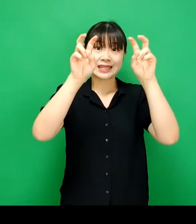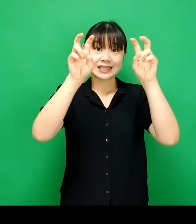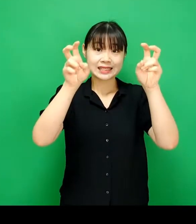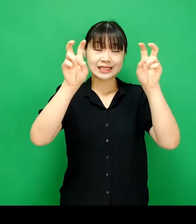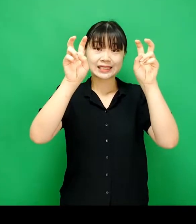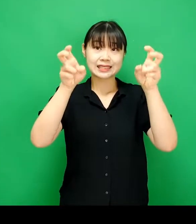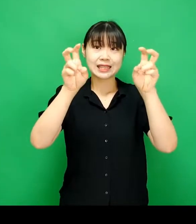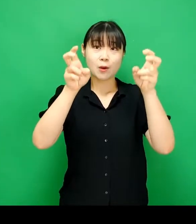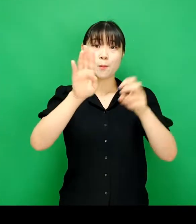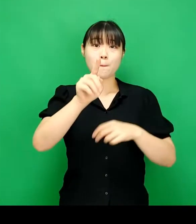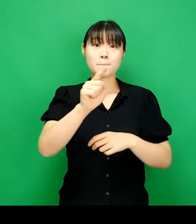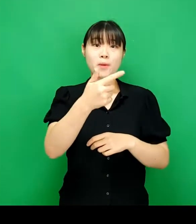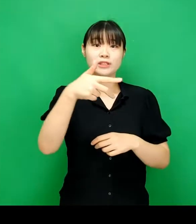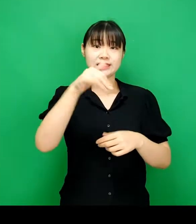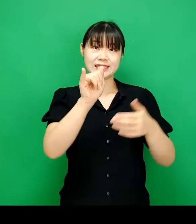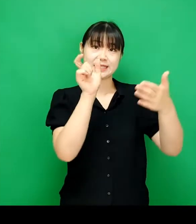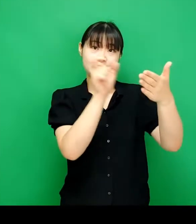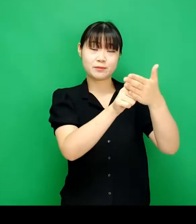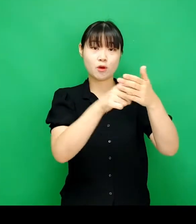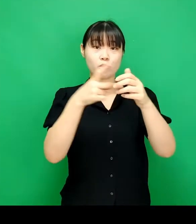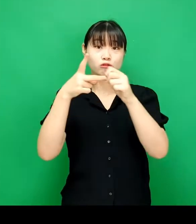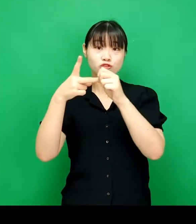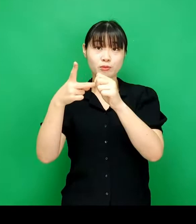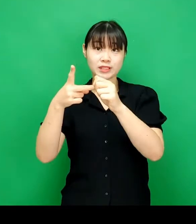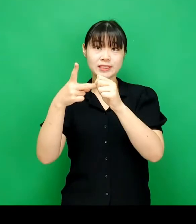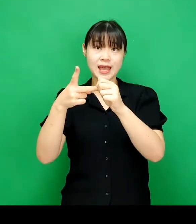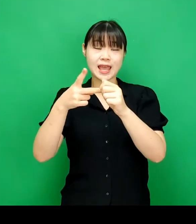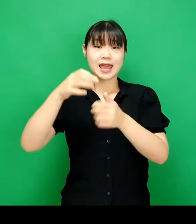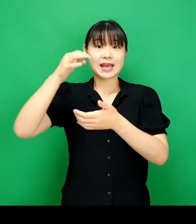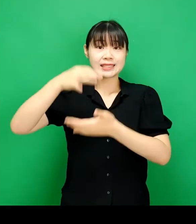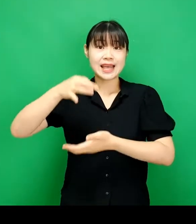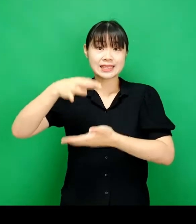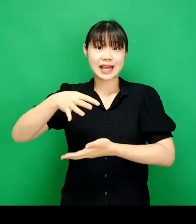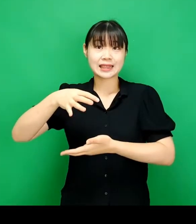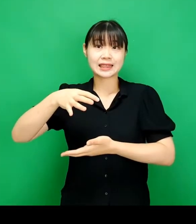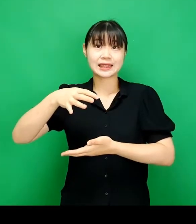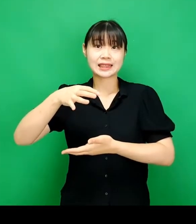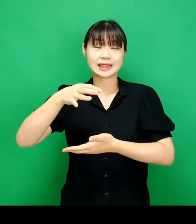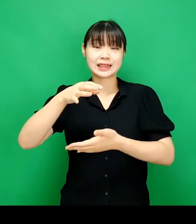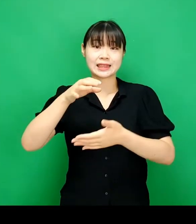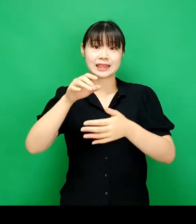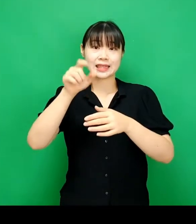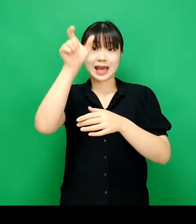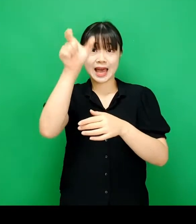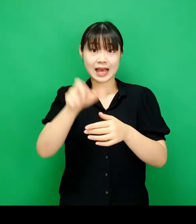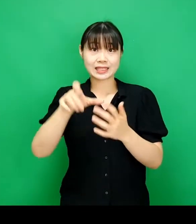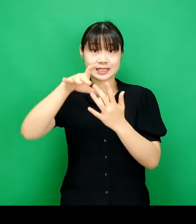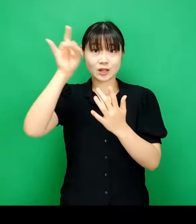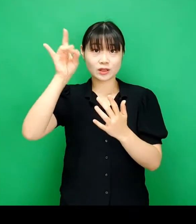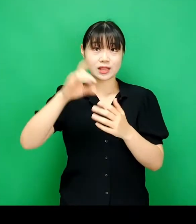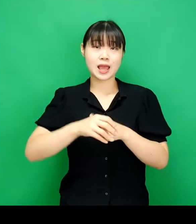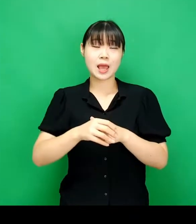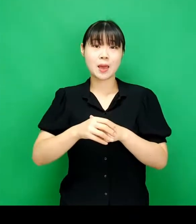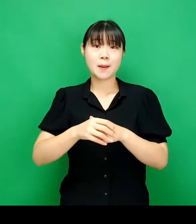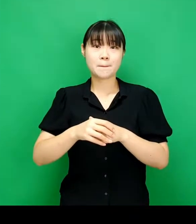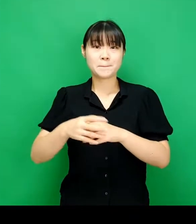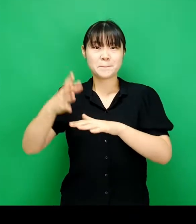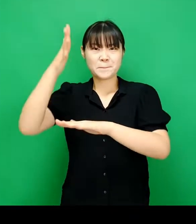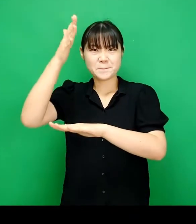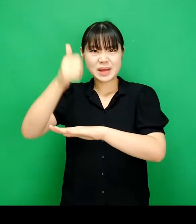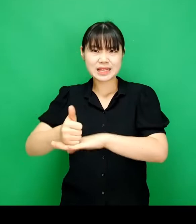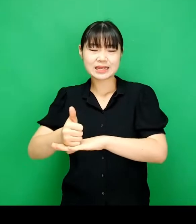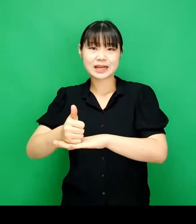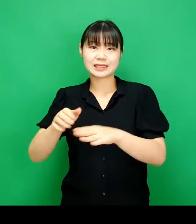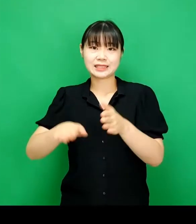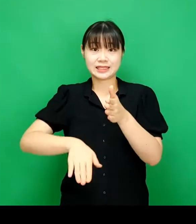인수에 큰 따옴표 번지라고 입력합니다. 두 번째 인수에는 재산의 명세가 있는 칸을 선택합니다.